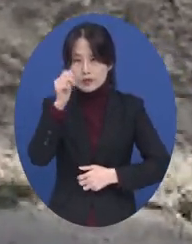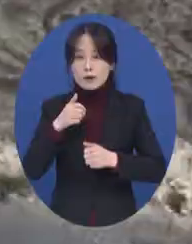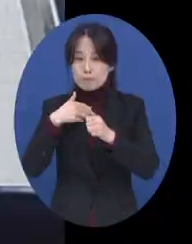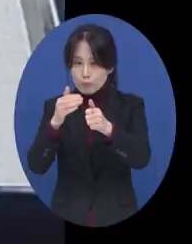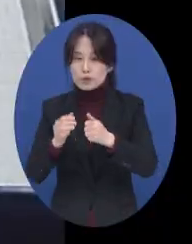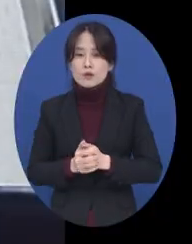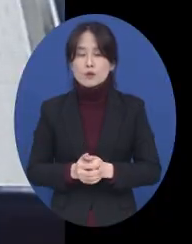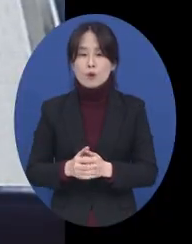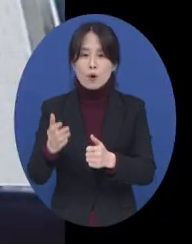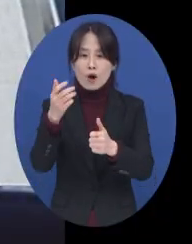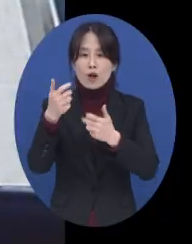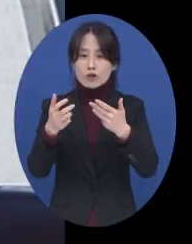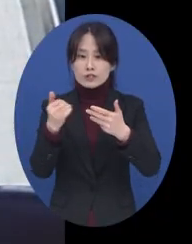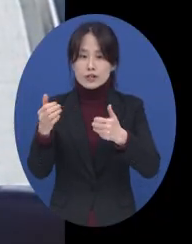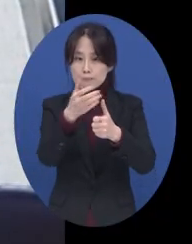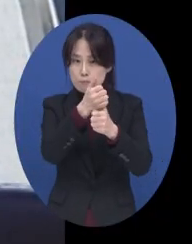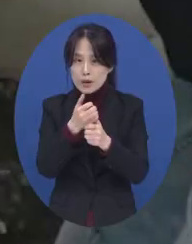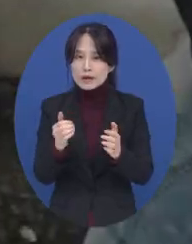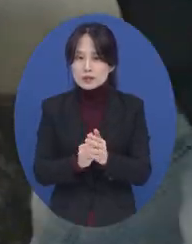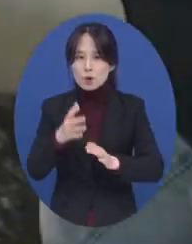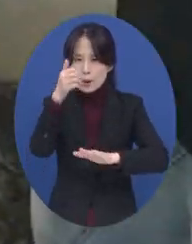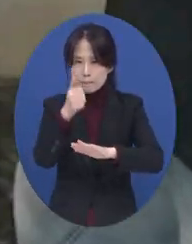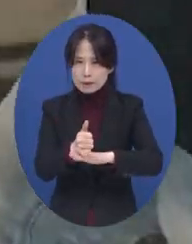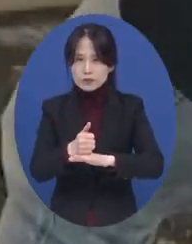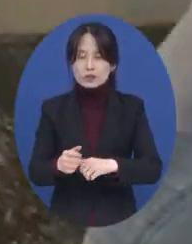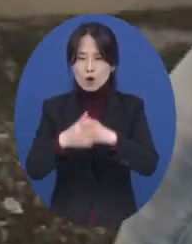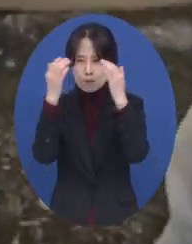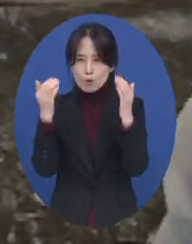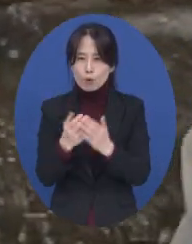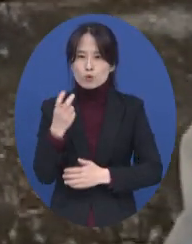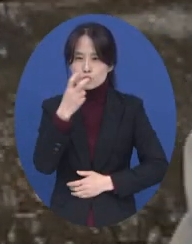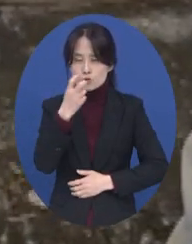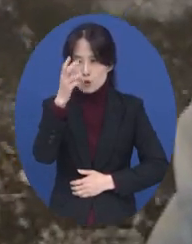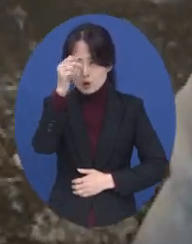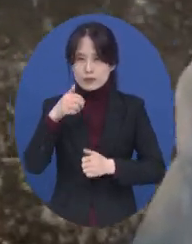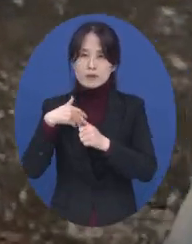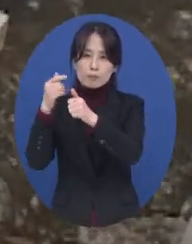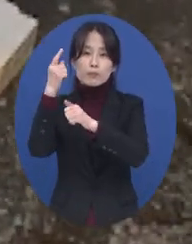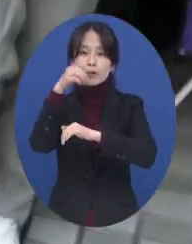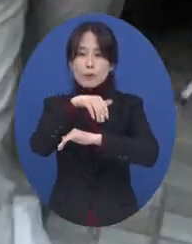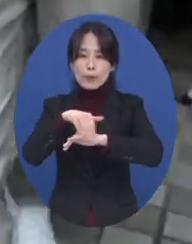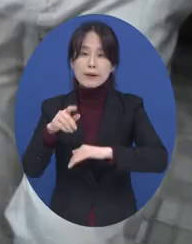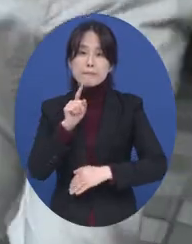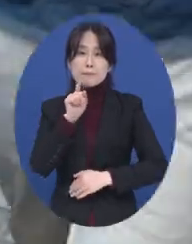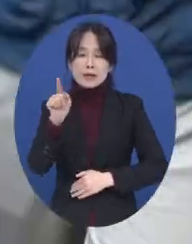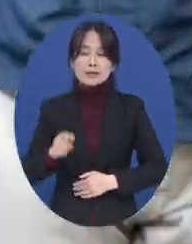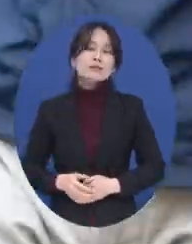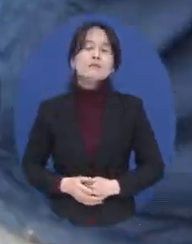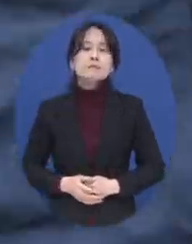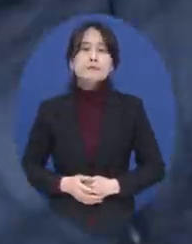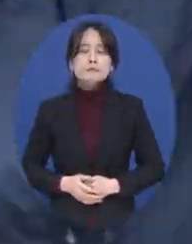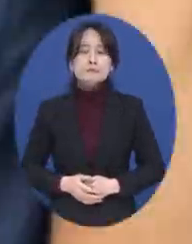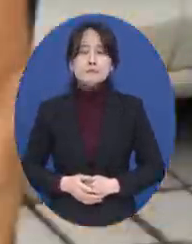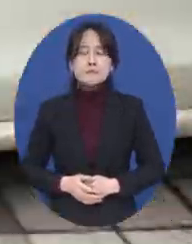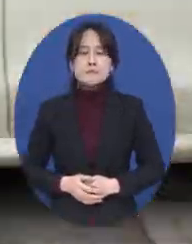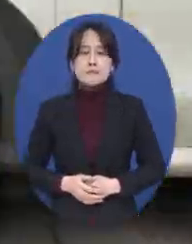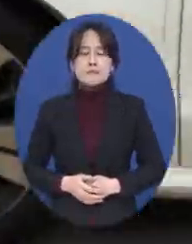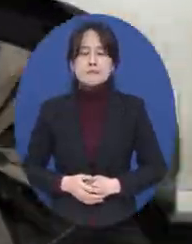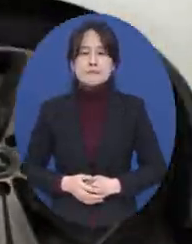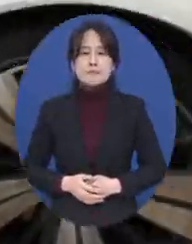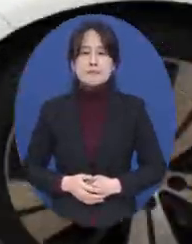8명을 형사입건 했으며 행 수사가 마무리되는 대로 모두 검찰에 송치할 계획이라고 밝혔습니다 경기 gtv